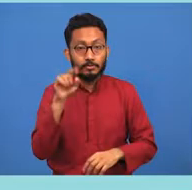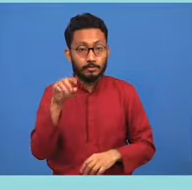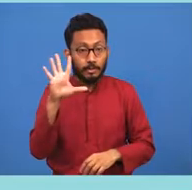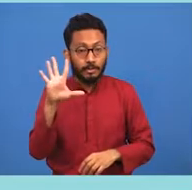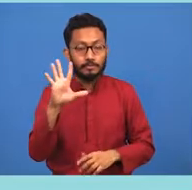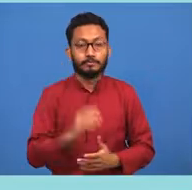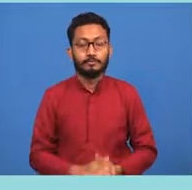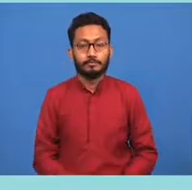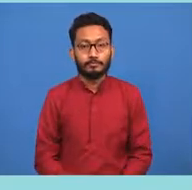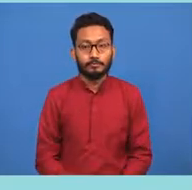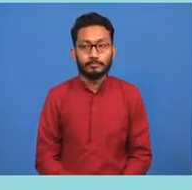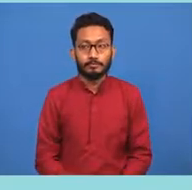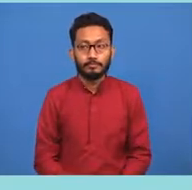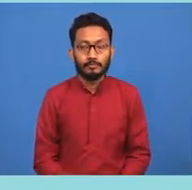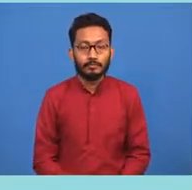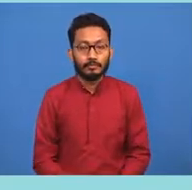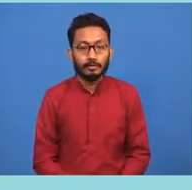28.5 darjah Celsius.